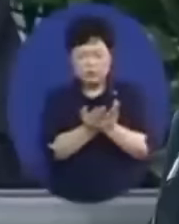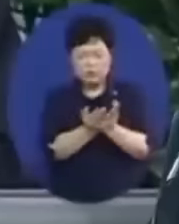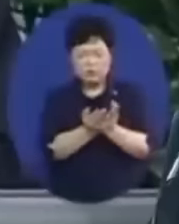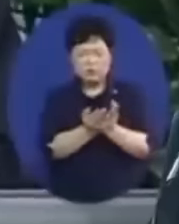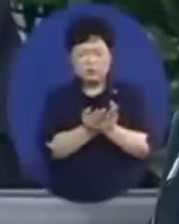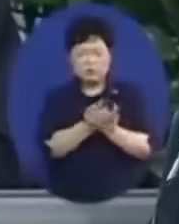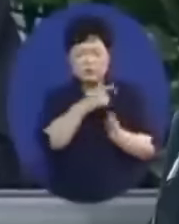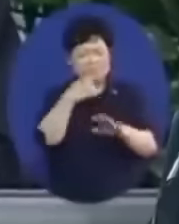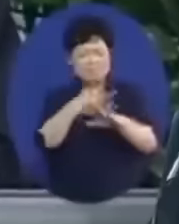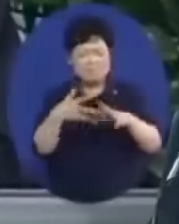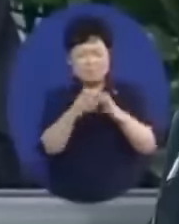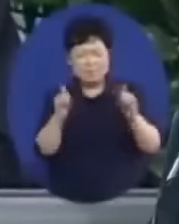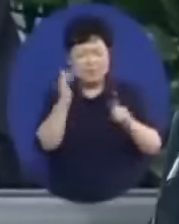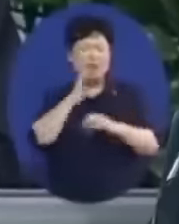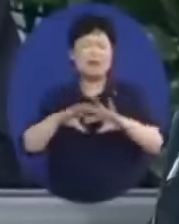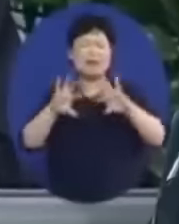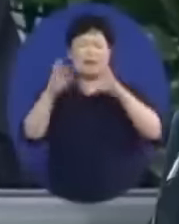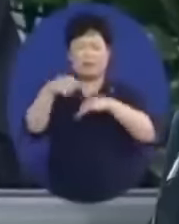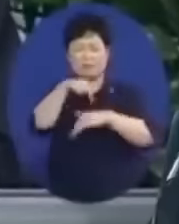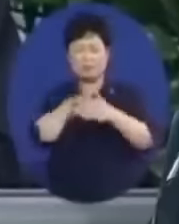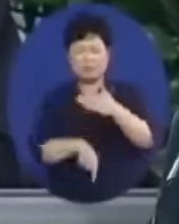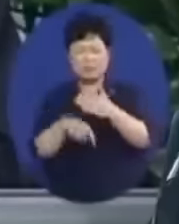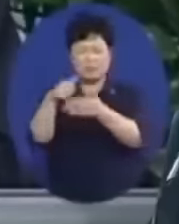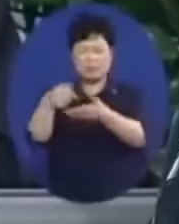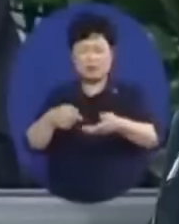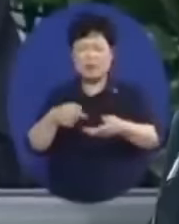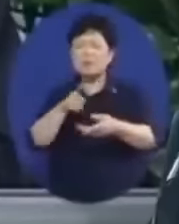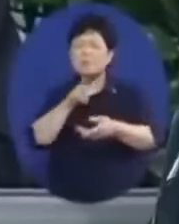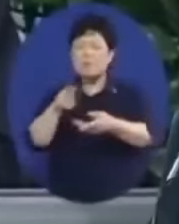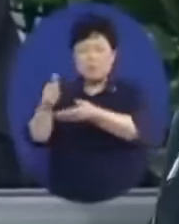동포들이 하늘나라를 마음속에 모시고